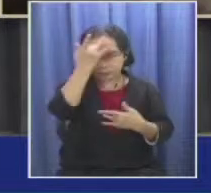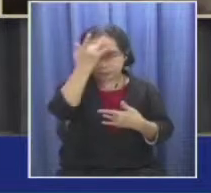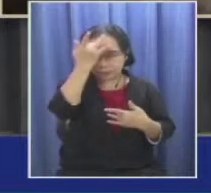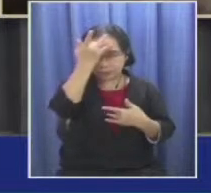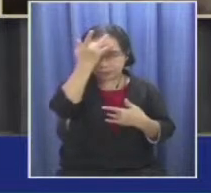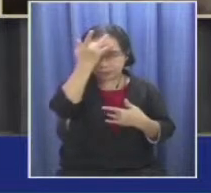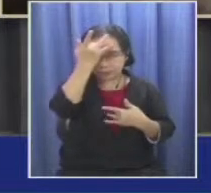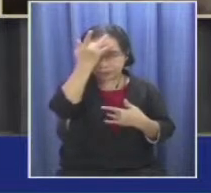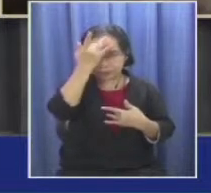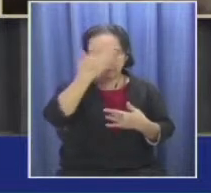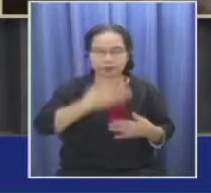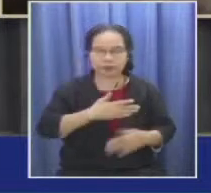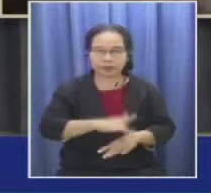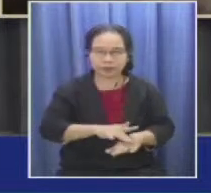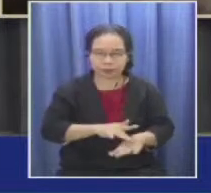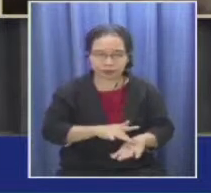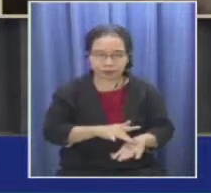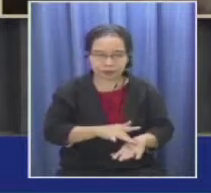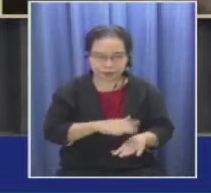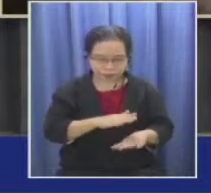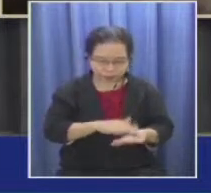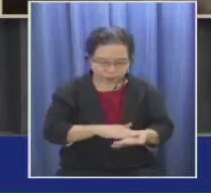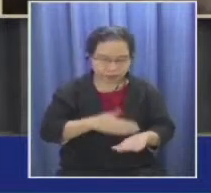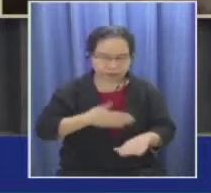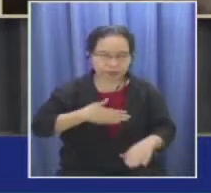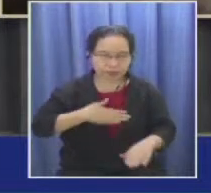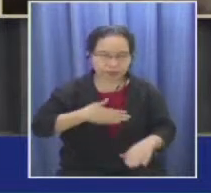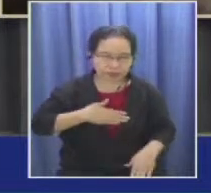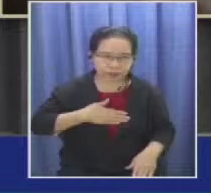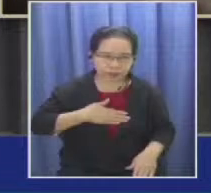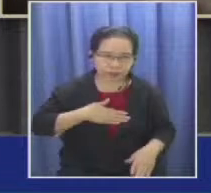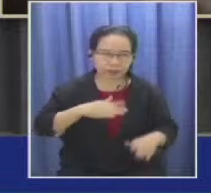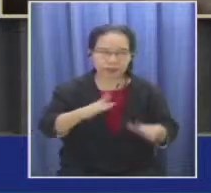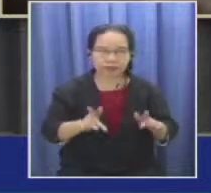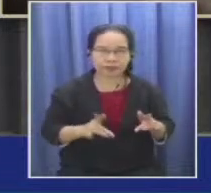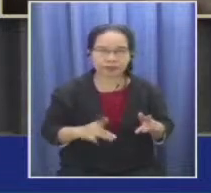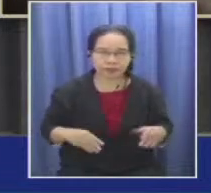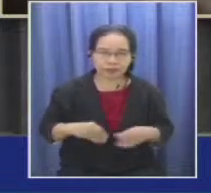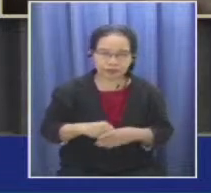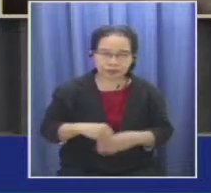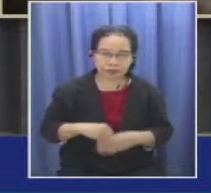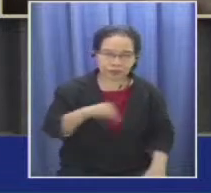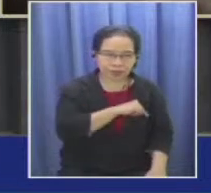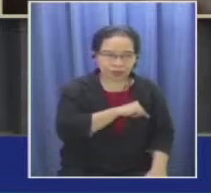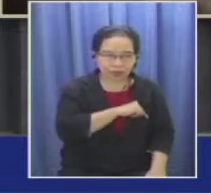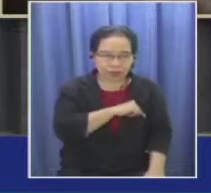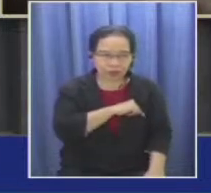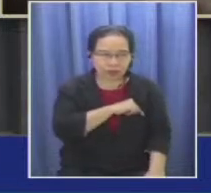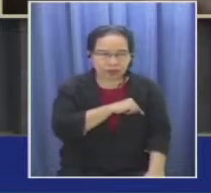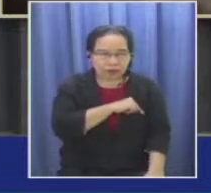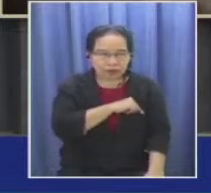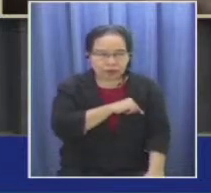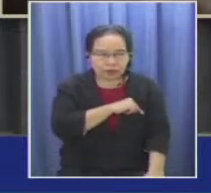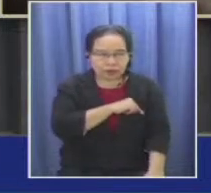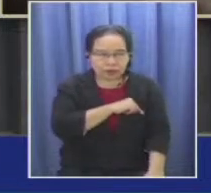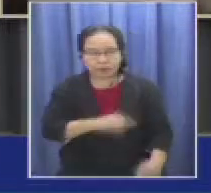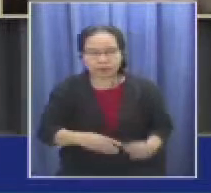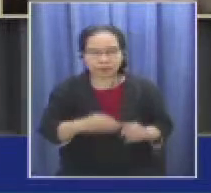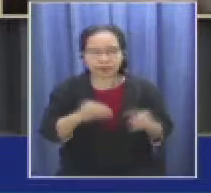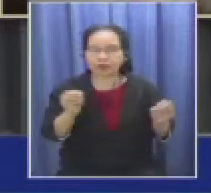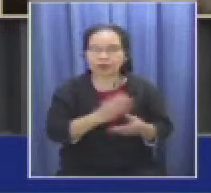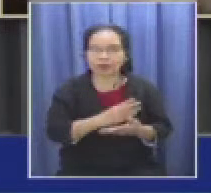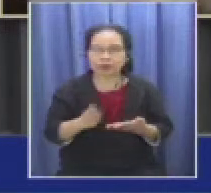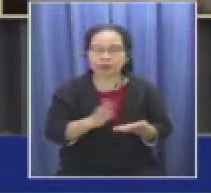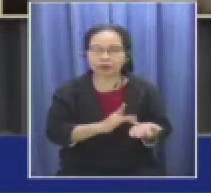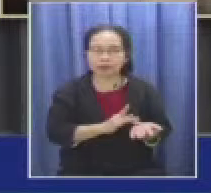wɔyere yare wontumi nkɔnkɔ gyina hɔ nka sɛ ano betumi aka ne tietia Awurade